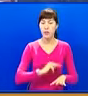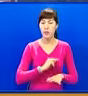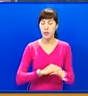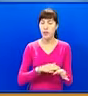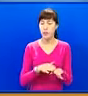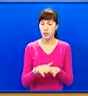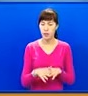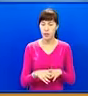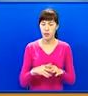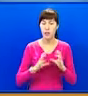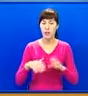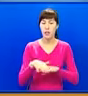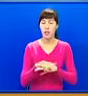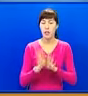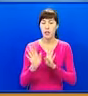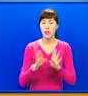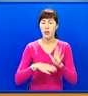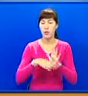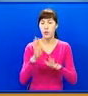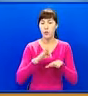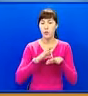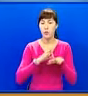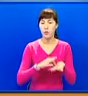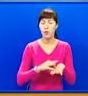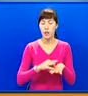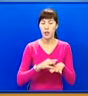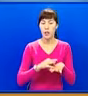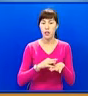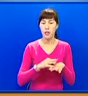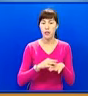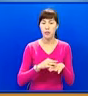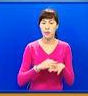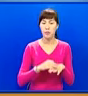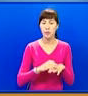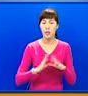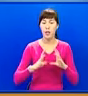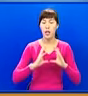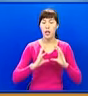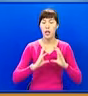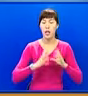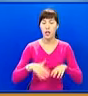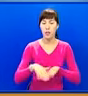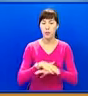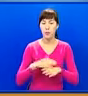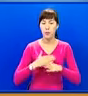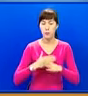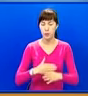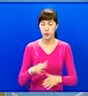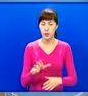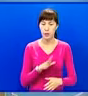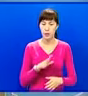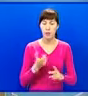атқарып, Экспоның жақсы өткізілуіне, жақсы бағалауымызға әлемдік қоғамдастықтан өздерінің үлесін қосты, сол